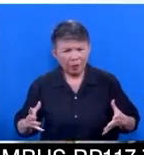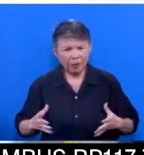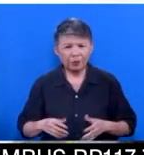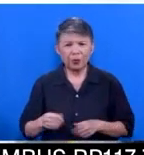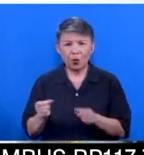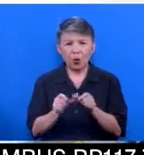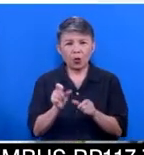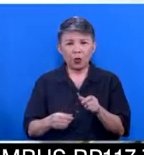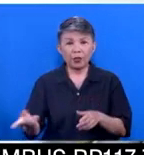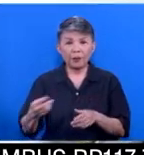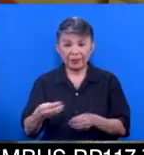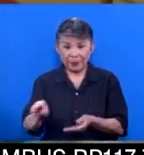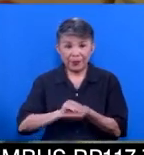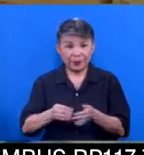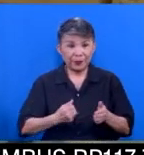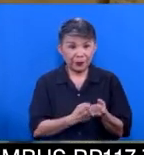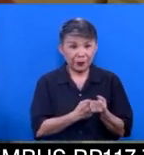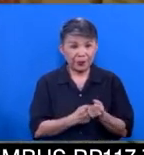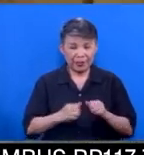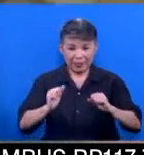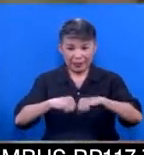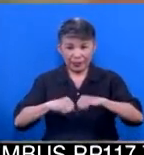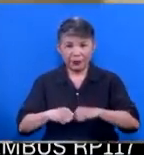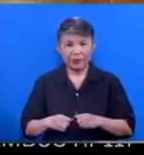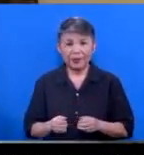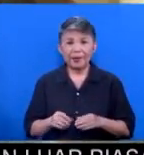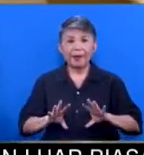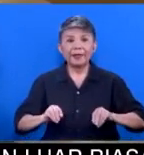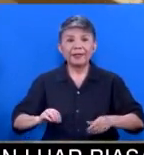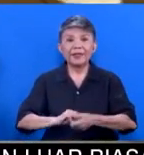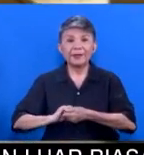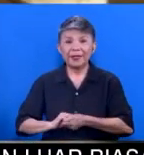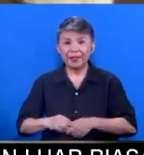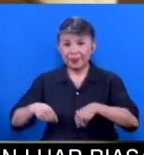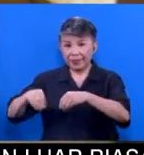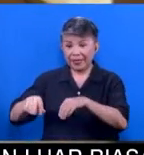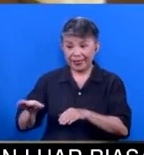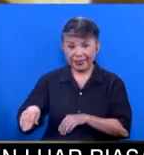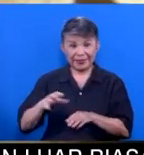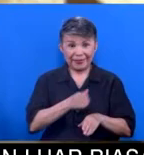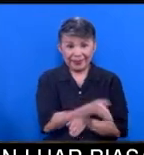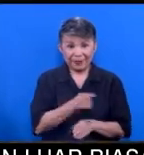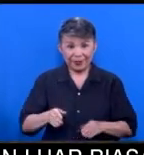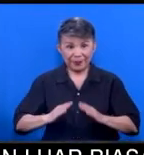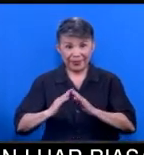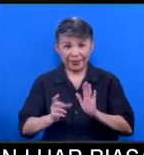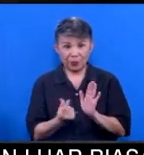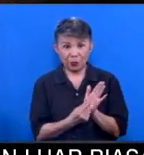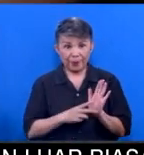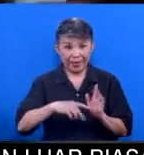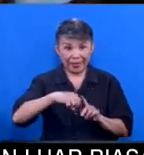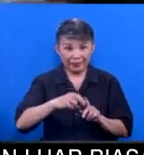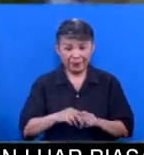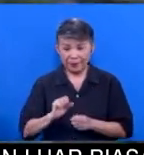donasi yang mengalir keduanya sepakat untuk memberdayakan pedagang kecil di sekitar mereka setiap harinya mereka membeli makanan dari warung-warung